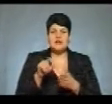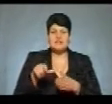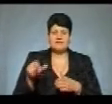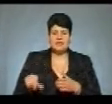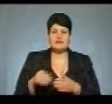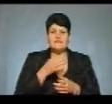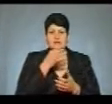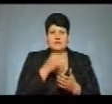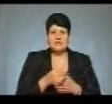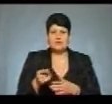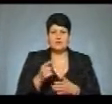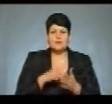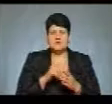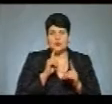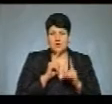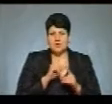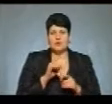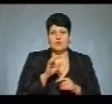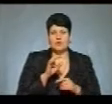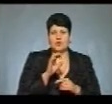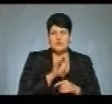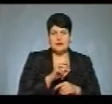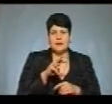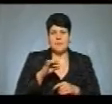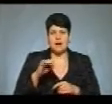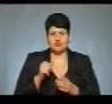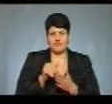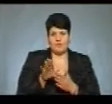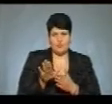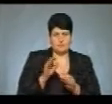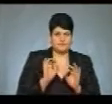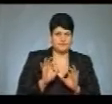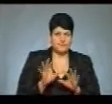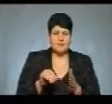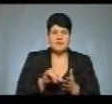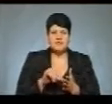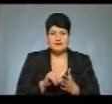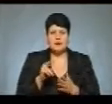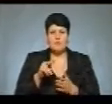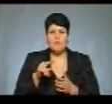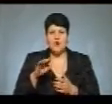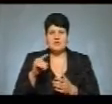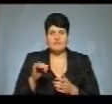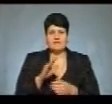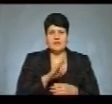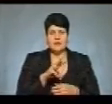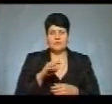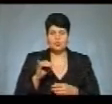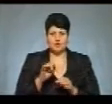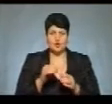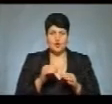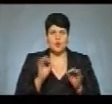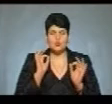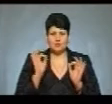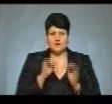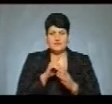відповідача Тернопільської міської ради Оксана Михальчук від коментарів відмовилась. Представник позивачки Юлії Мамчак Валерій Муж озвучив запитання